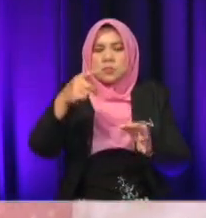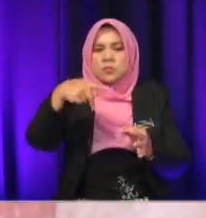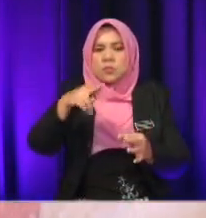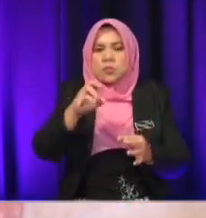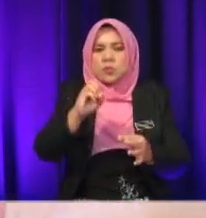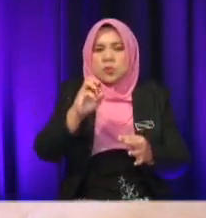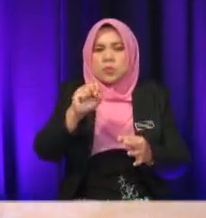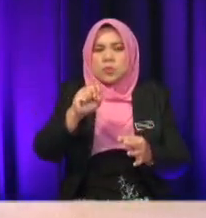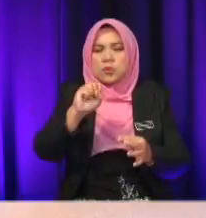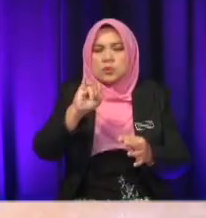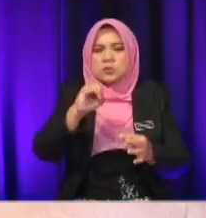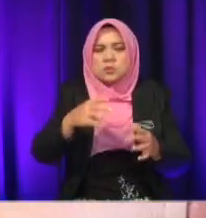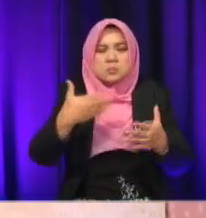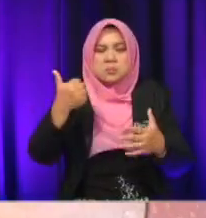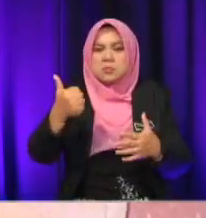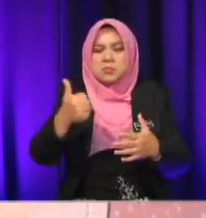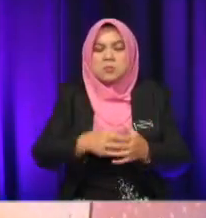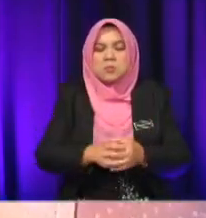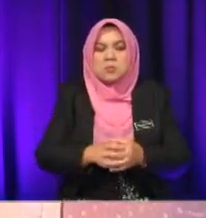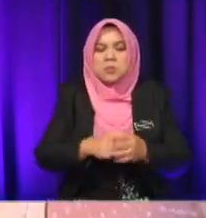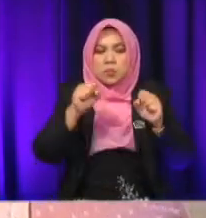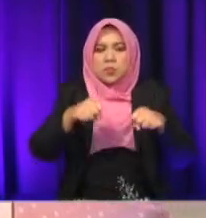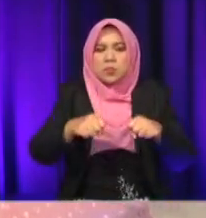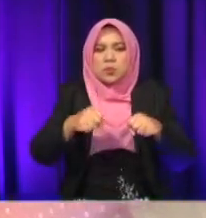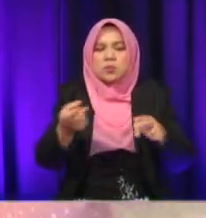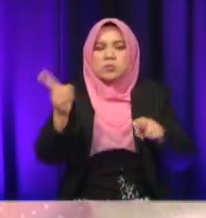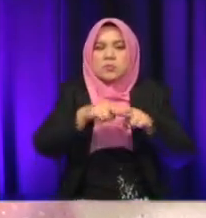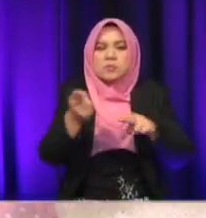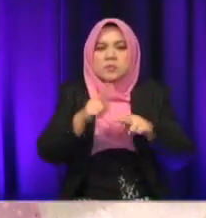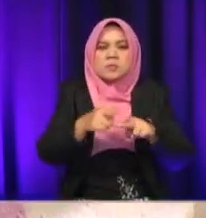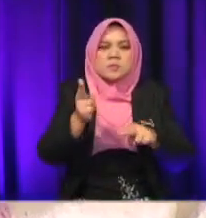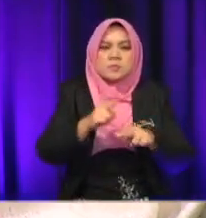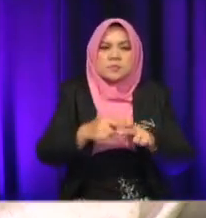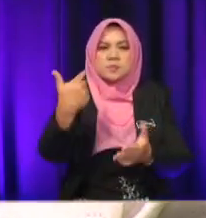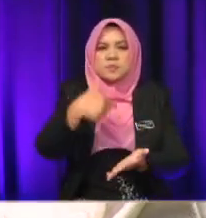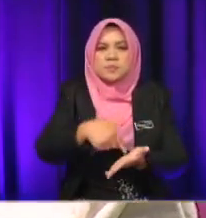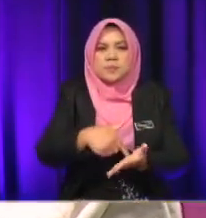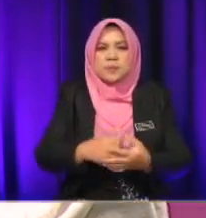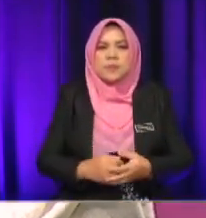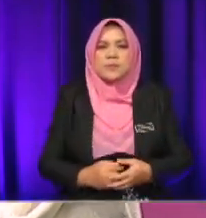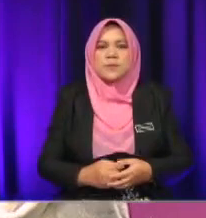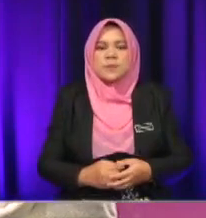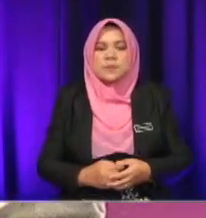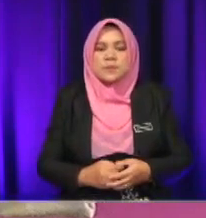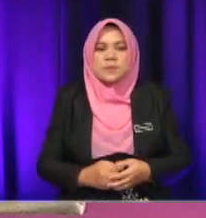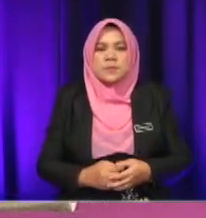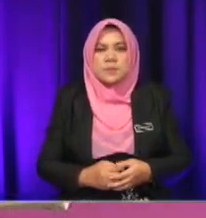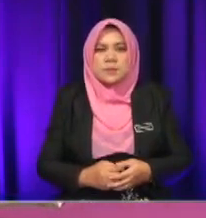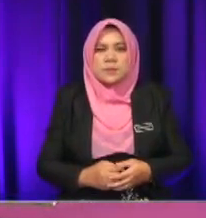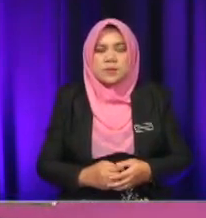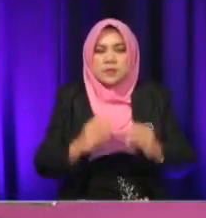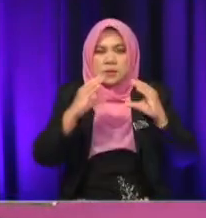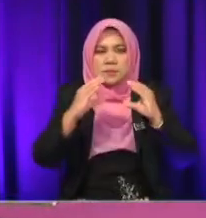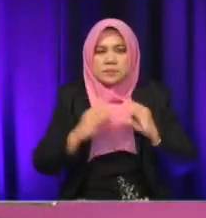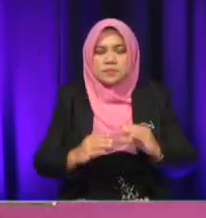macam-macam medium digunakan, mungkin jualan tu melonjak-lonjak. Betul? Jadi kita tengok seterusnya. Okay. Jadi kaedah reka